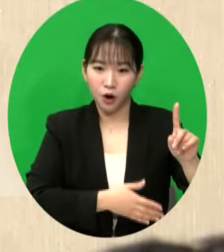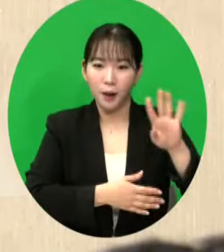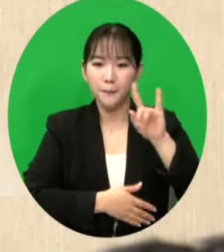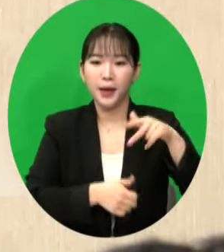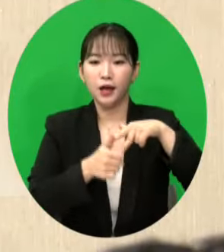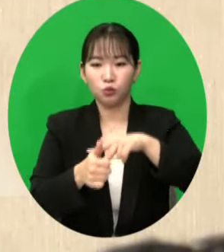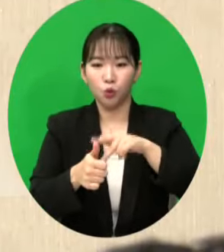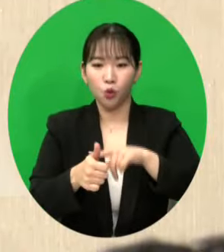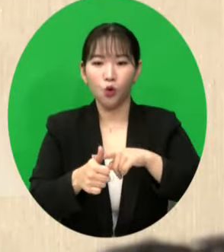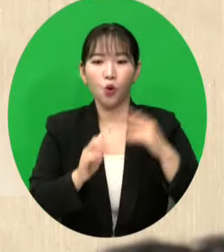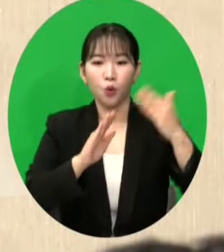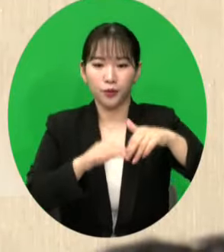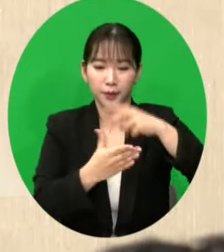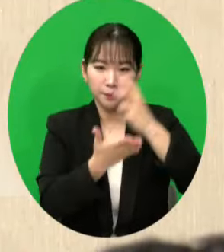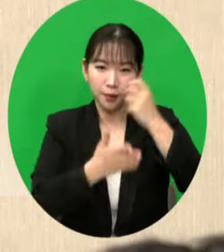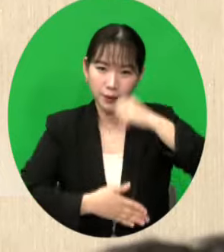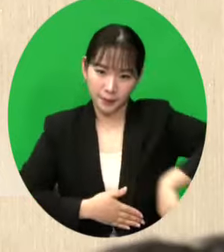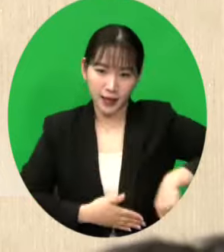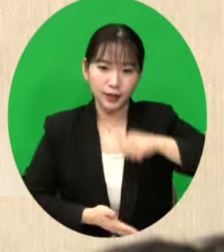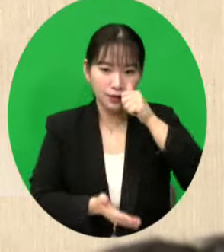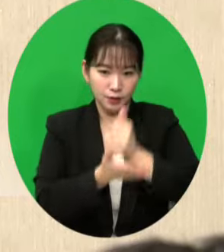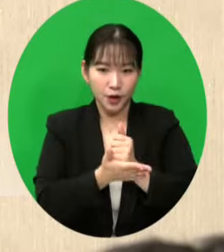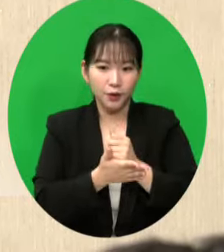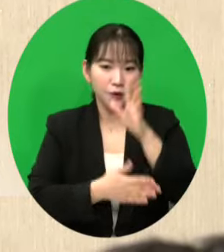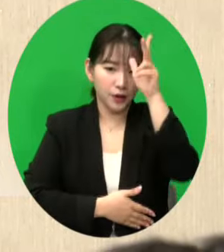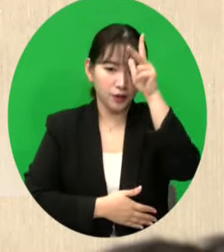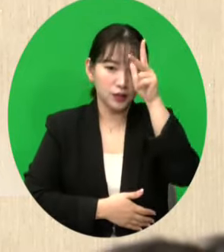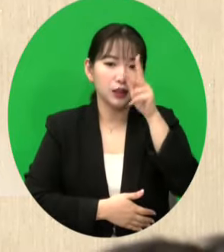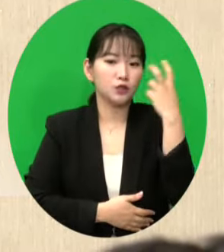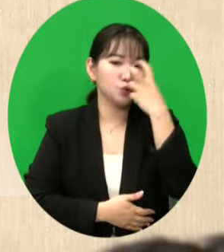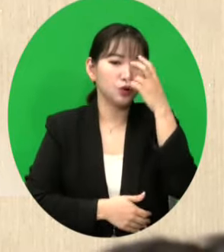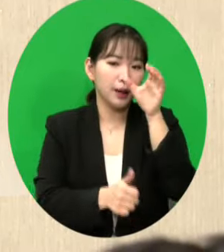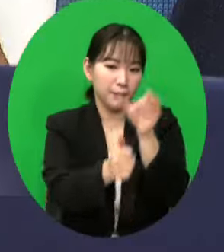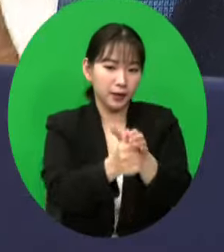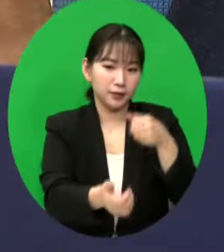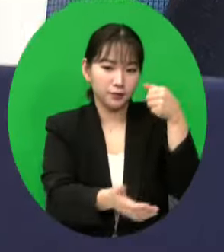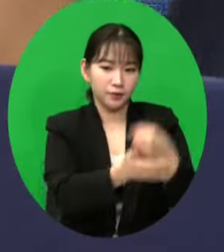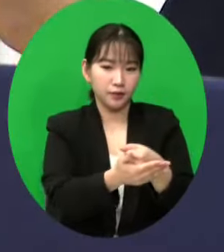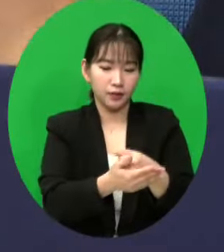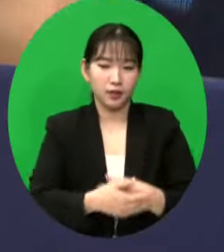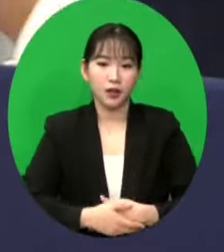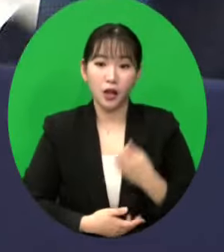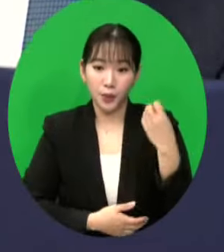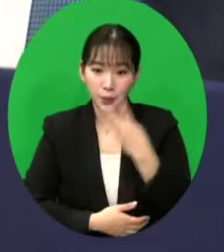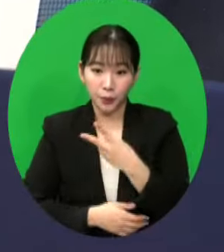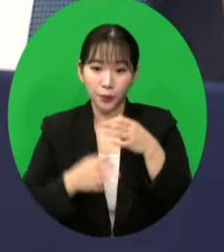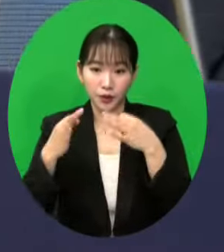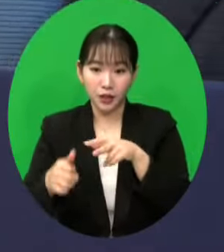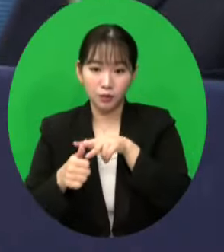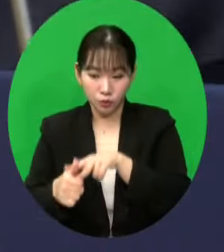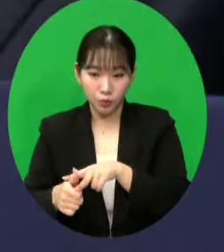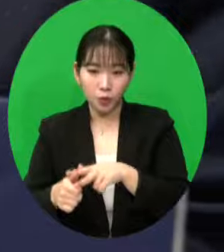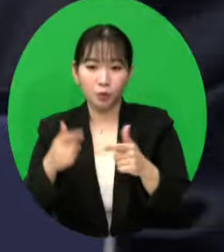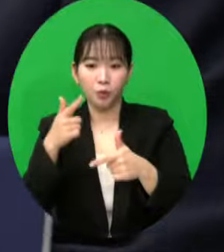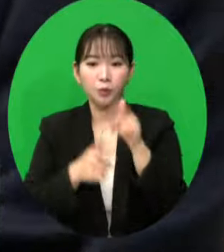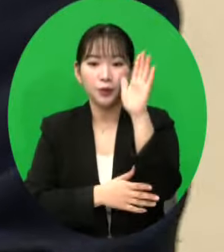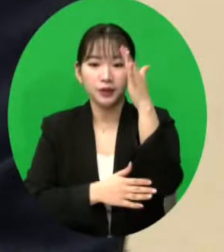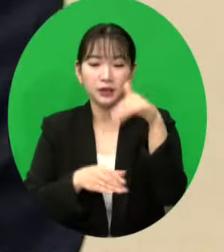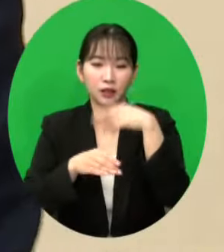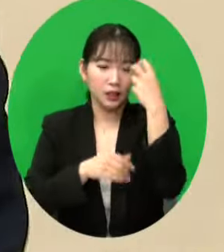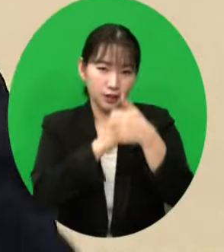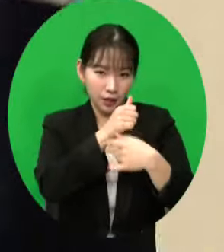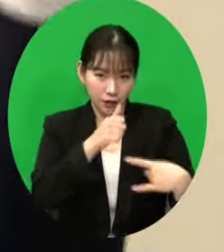배종호 후보를 공직선거법 위반 혐의로 경찰에 수사를 의뢰하기로 했습니다. 또한 김 후보 측은 목포시